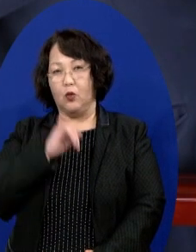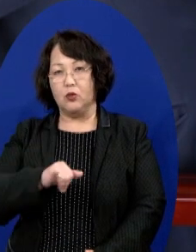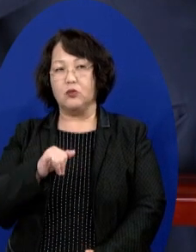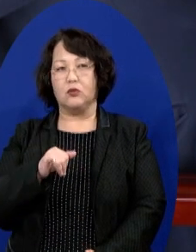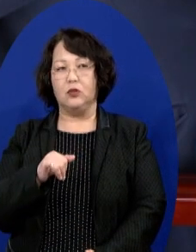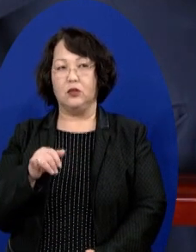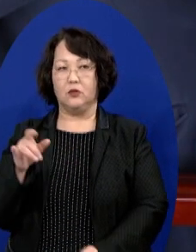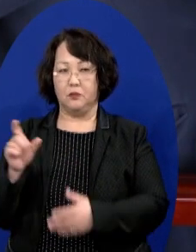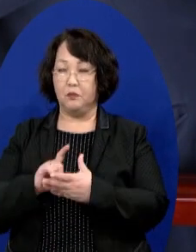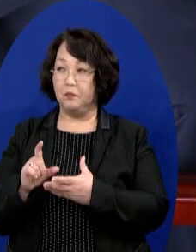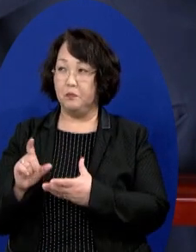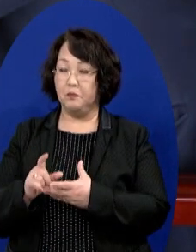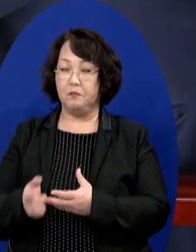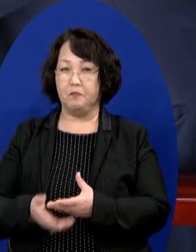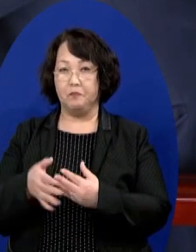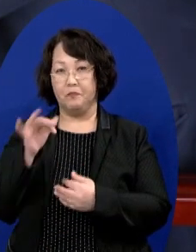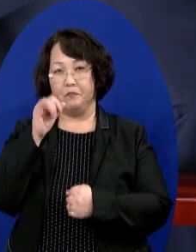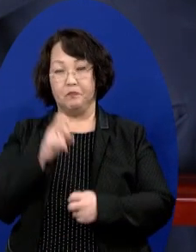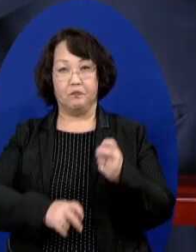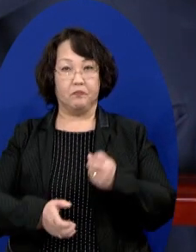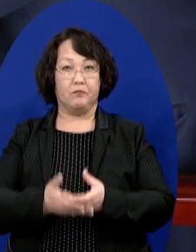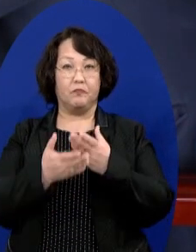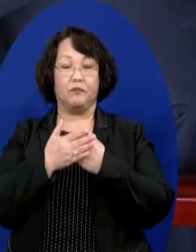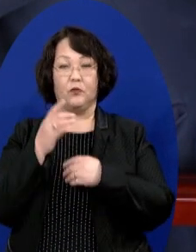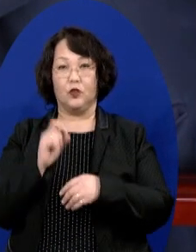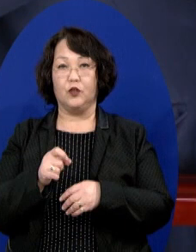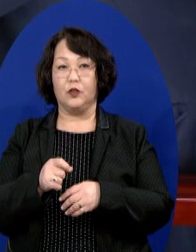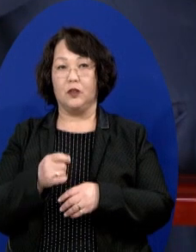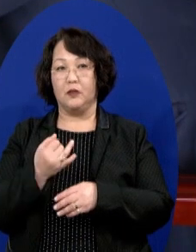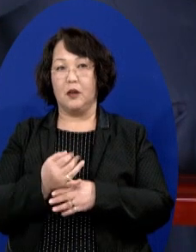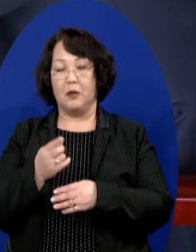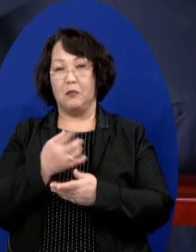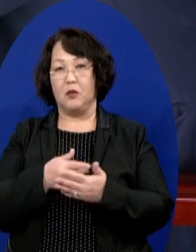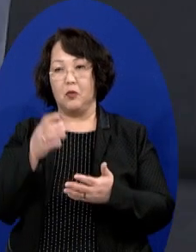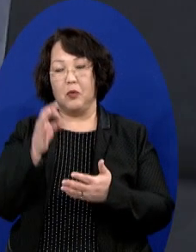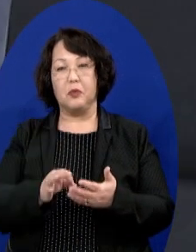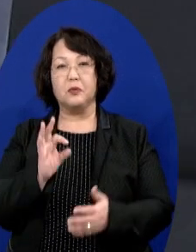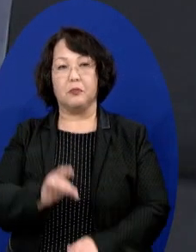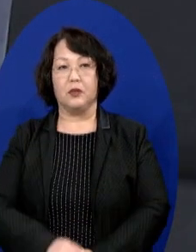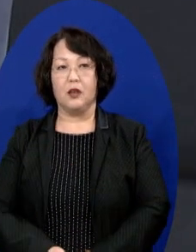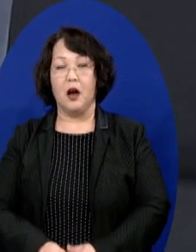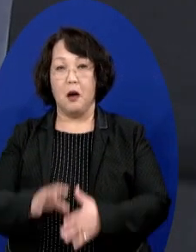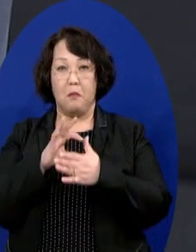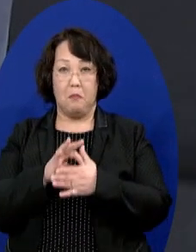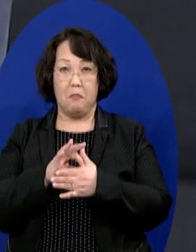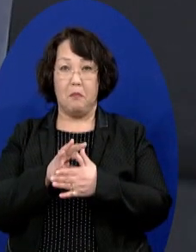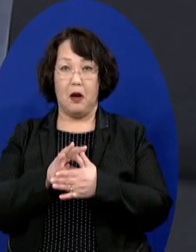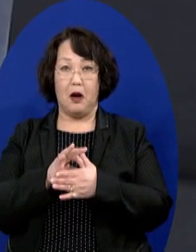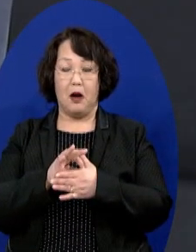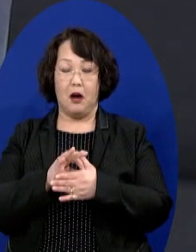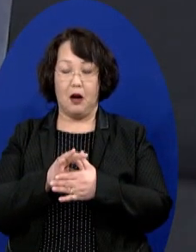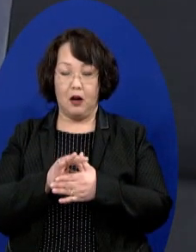явж байна. Яг энэ гурван бүтээгдэхүүн дээр эзэлж байгаа, яг өнөөдрийн инфляц дээр эзэлж байгаа хувь хэмжээний ямар гэдэг юм бол. Тэгэхээр мах маань бол нийт хэрэглээний дунд